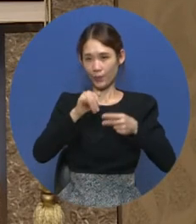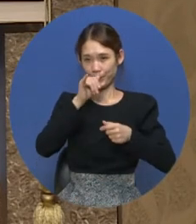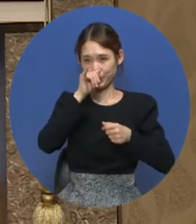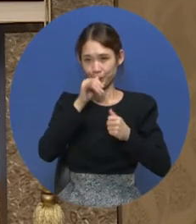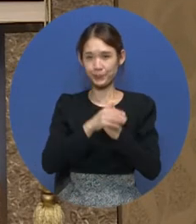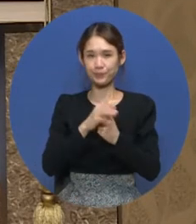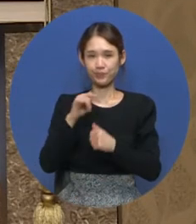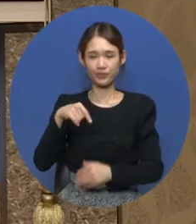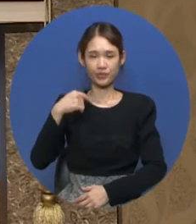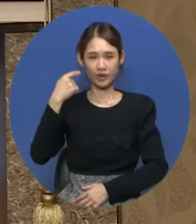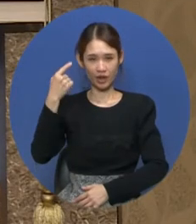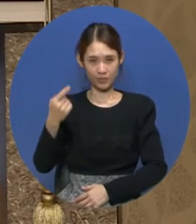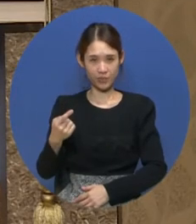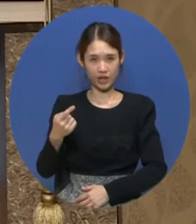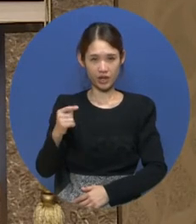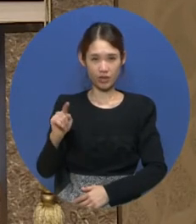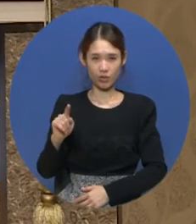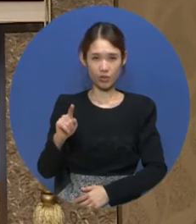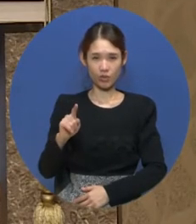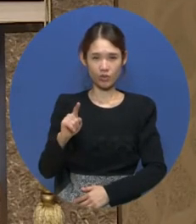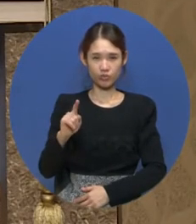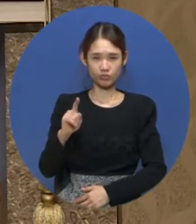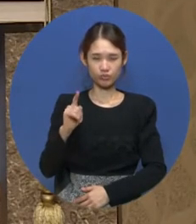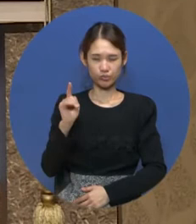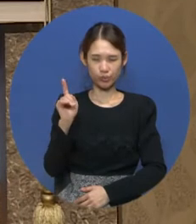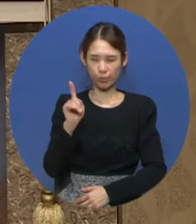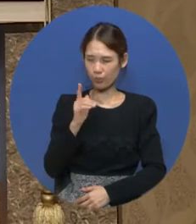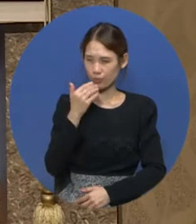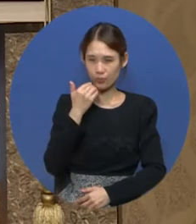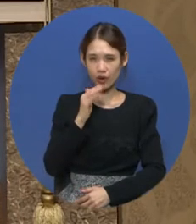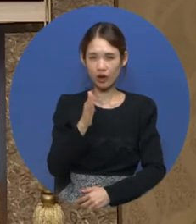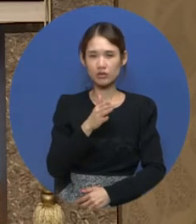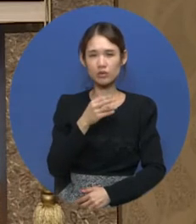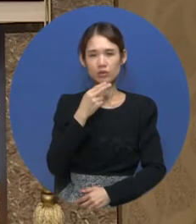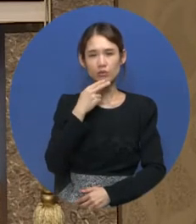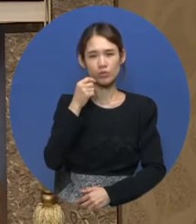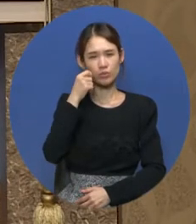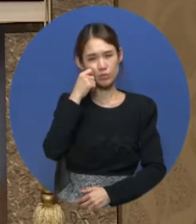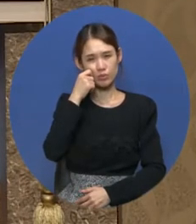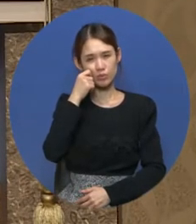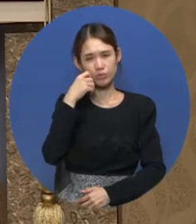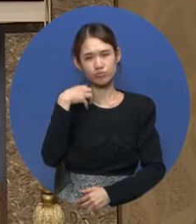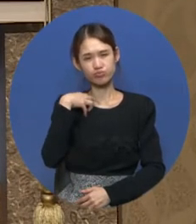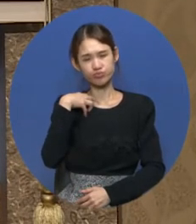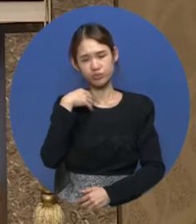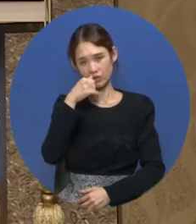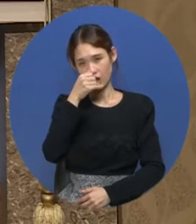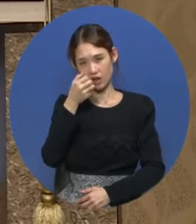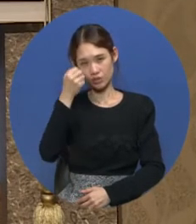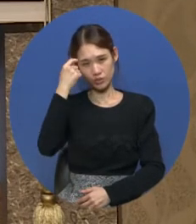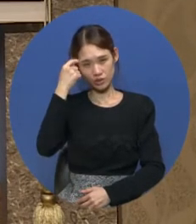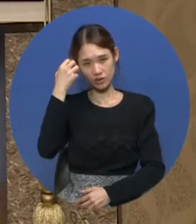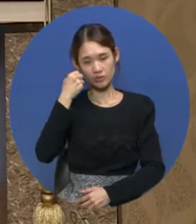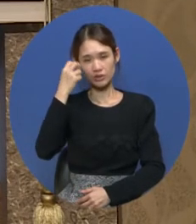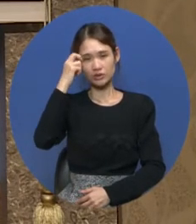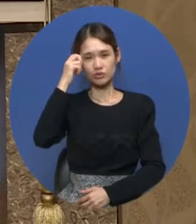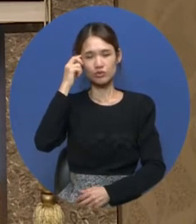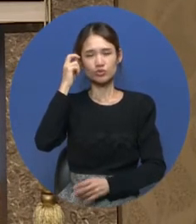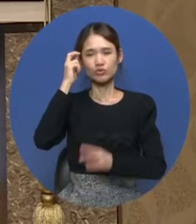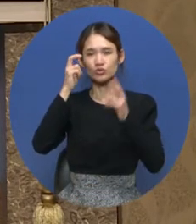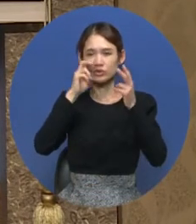어 아무것도 할수 없는 것에 대한 그런 부담감 때문에 저희가 취업에 대한 문제 에